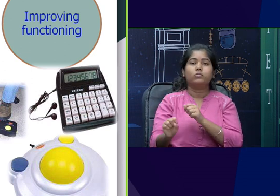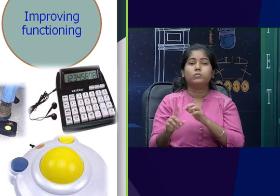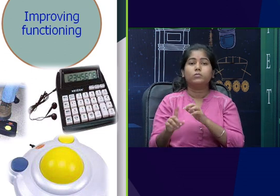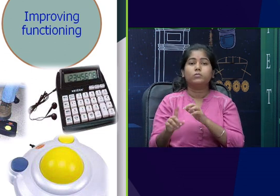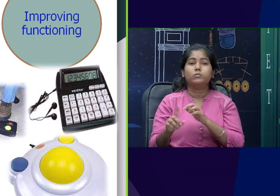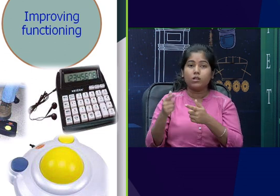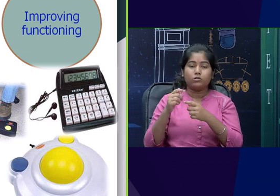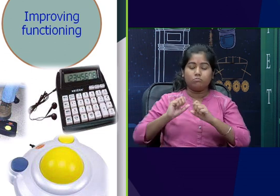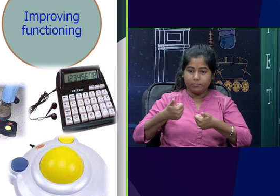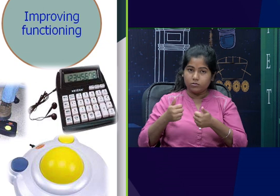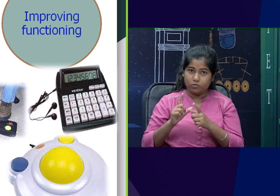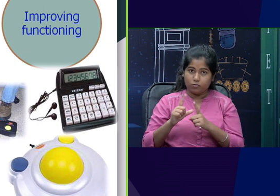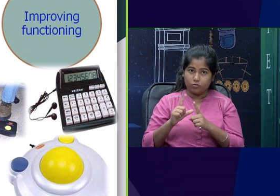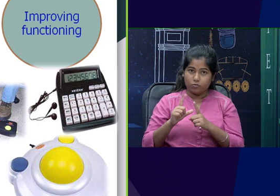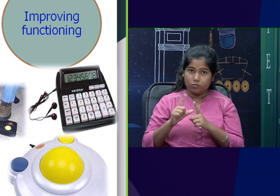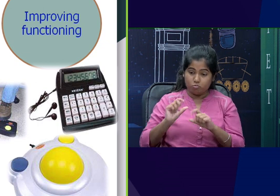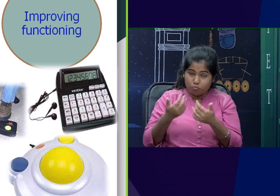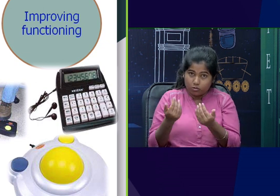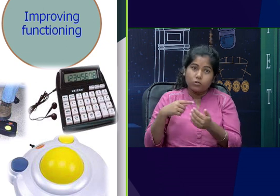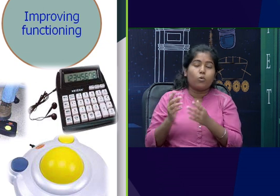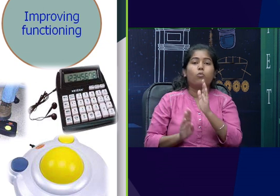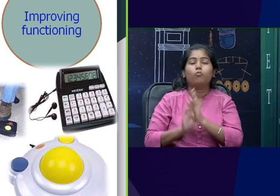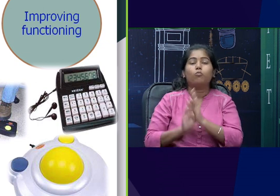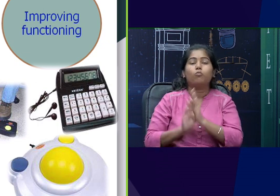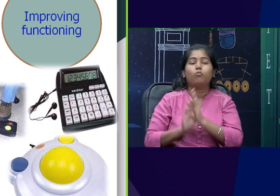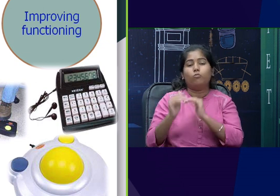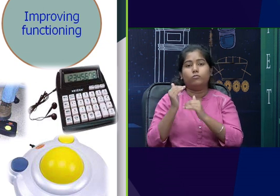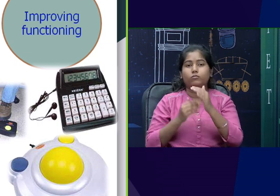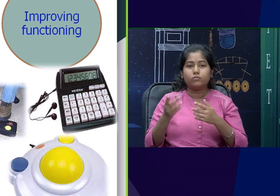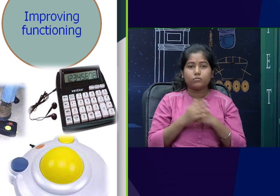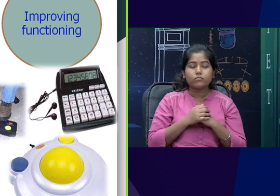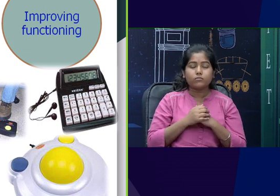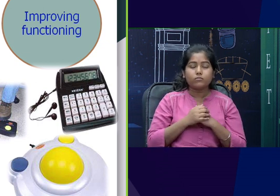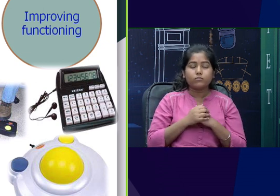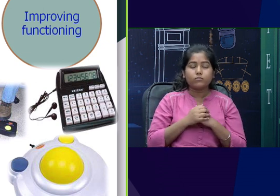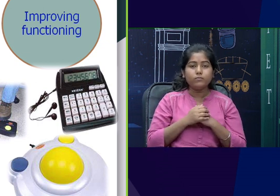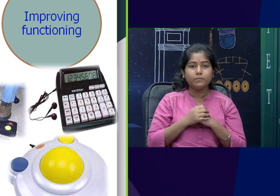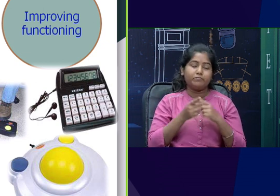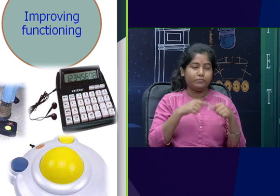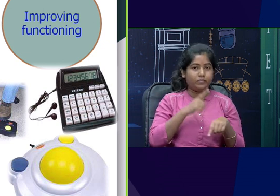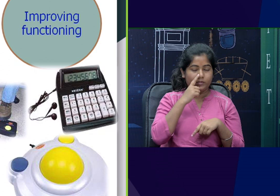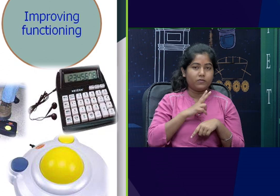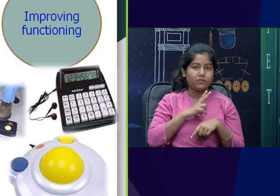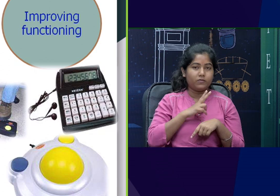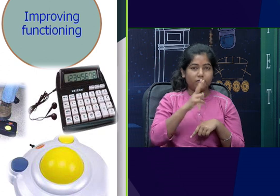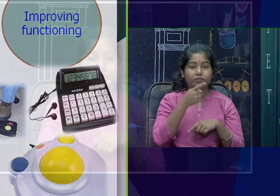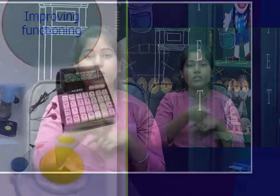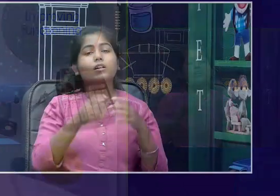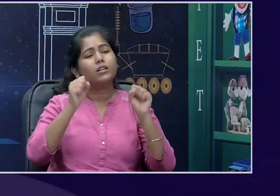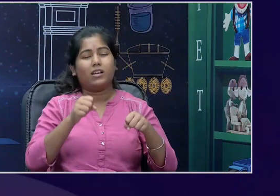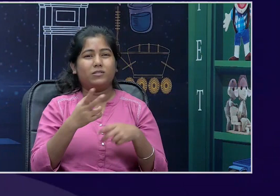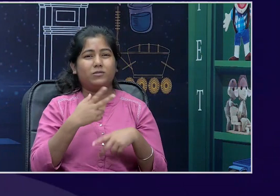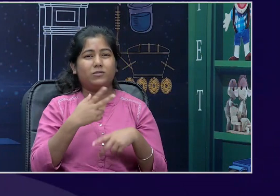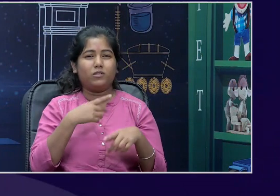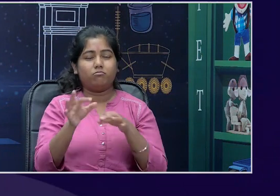लिए। जी तो सर, ये तो बात हुई असिस्टिव टेक्नोलॉजी की कि किन किन तरह से हम इन्हें इस्तेमाल कर सकते